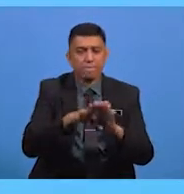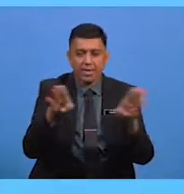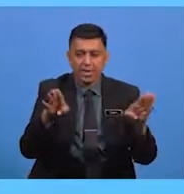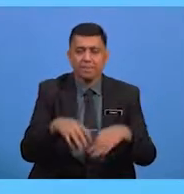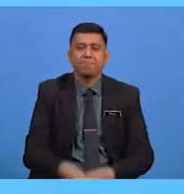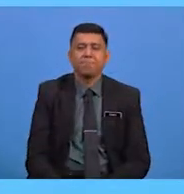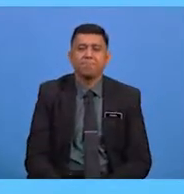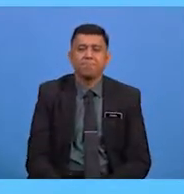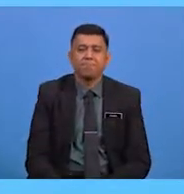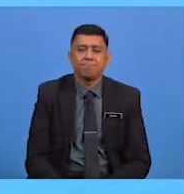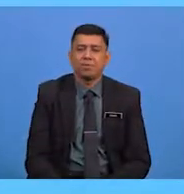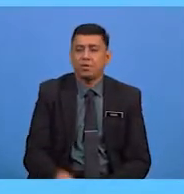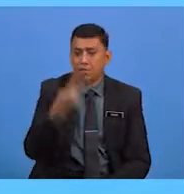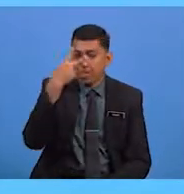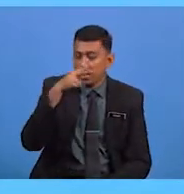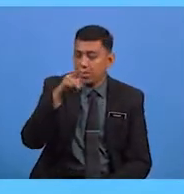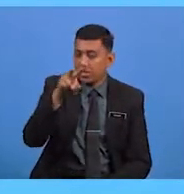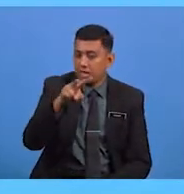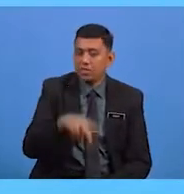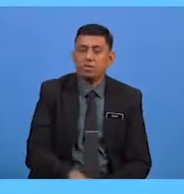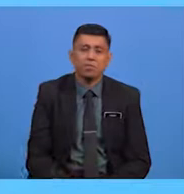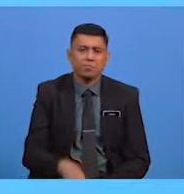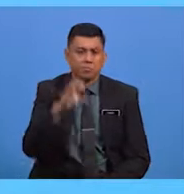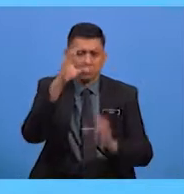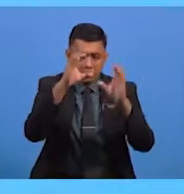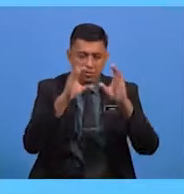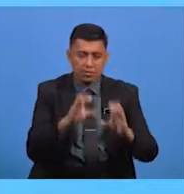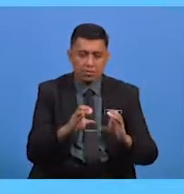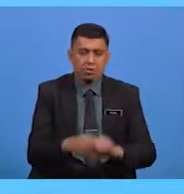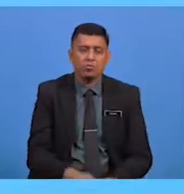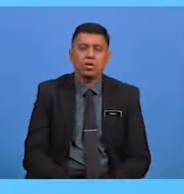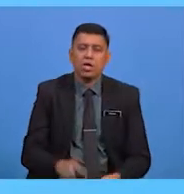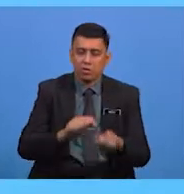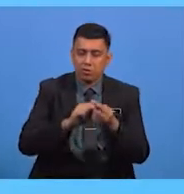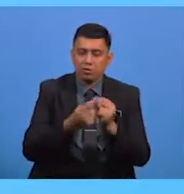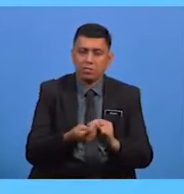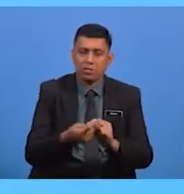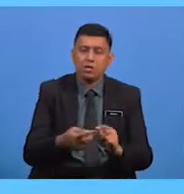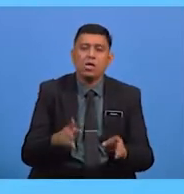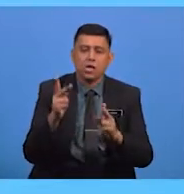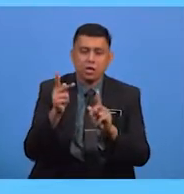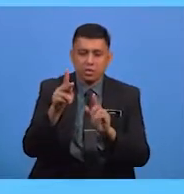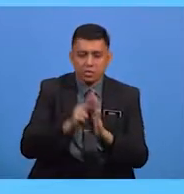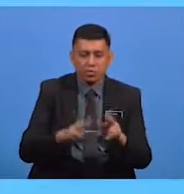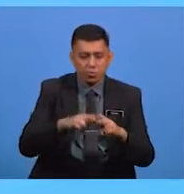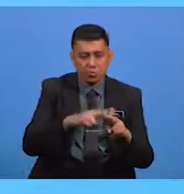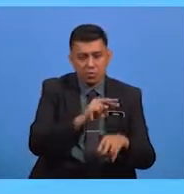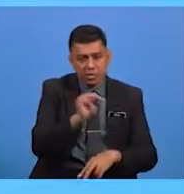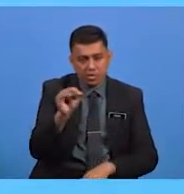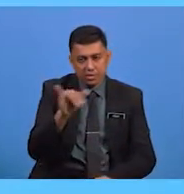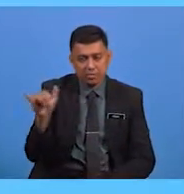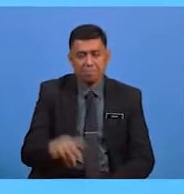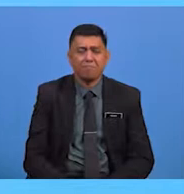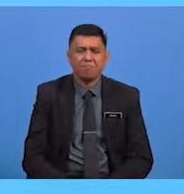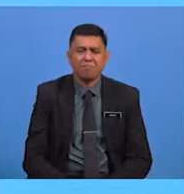dibandingkan. Perhatikan juga cara nombor-nombor itu ditukarkan kedudukannya. Jika